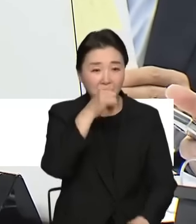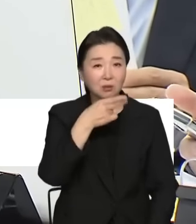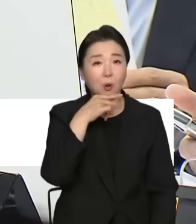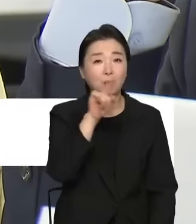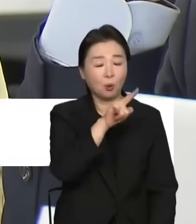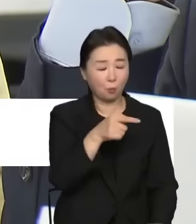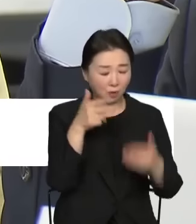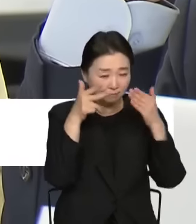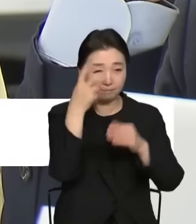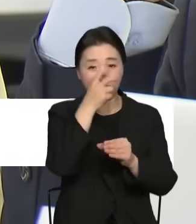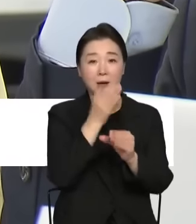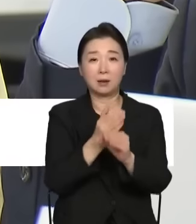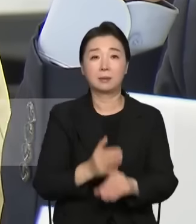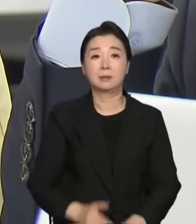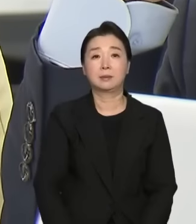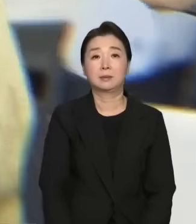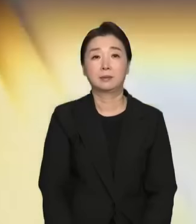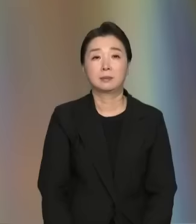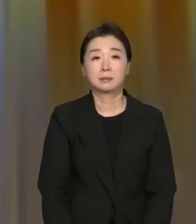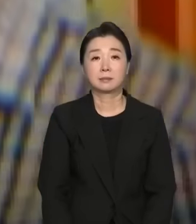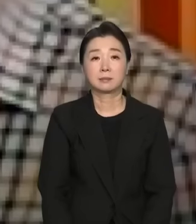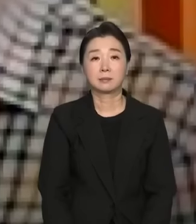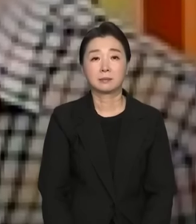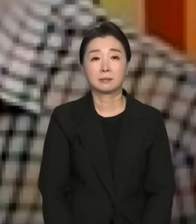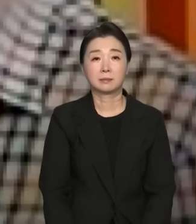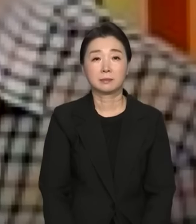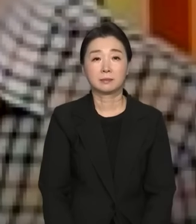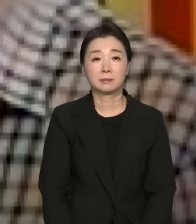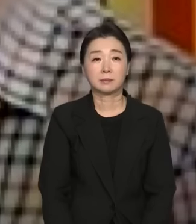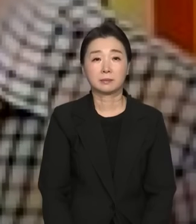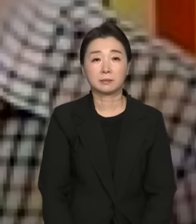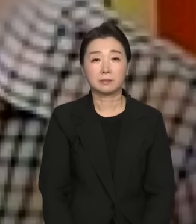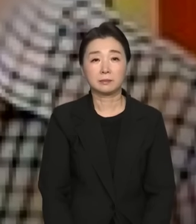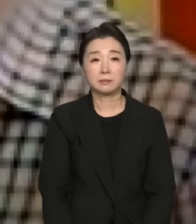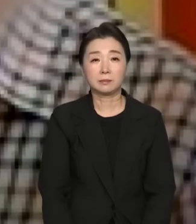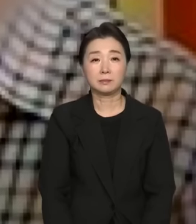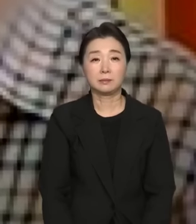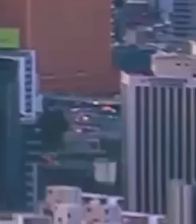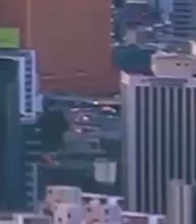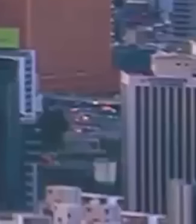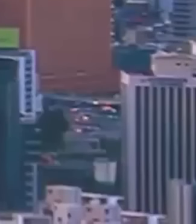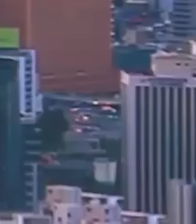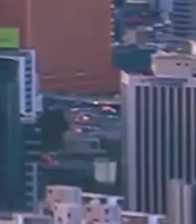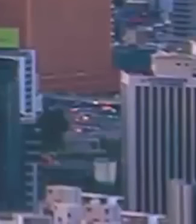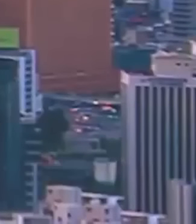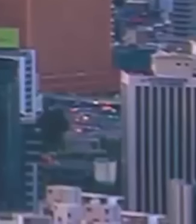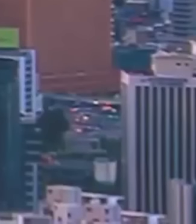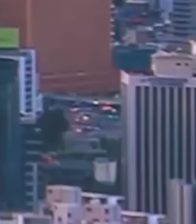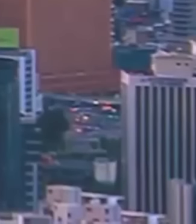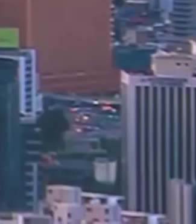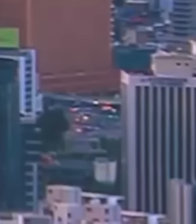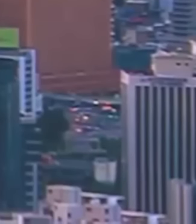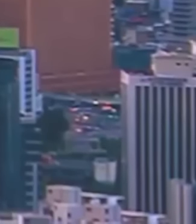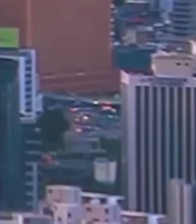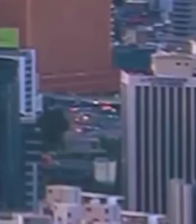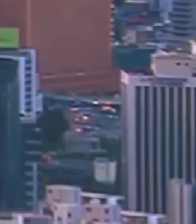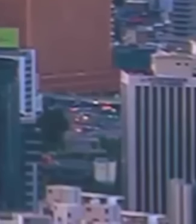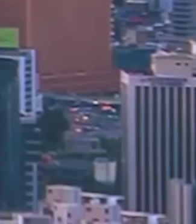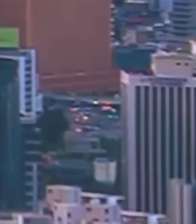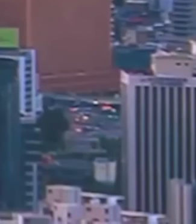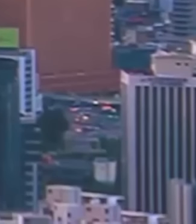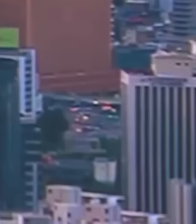집중적으로 수사 중인 것으로 알렸습니다 JTBC 김태영입니다 아침의 랭커 정재훈입니다